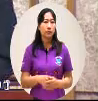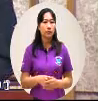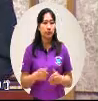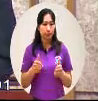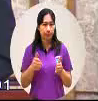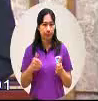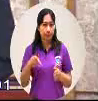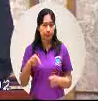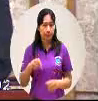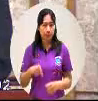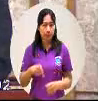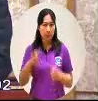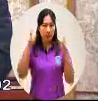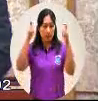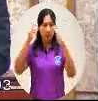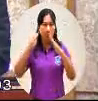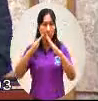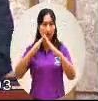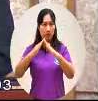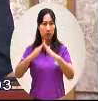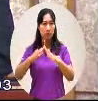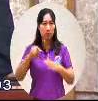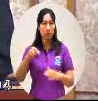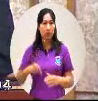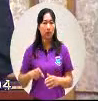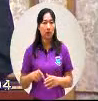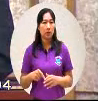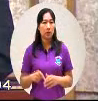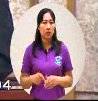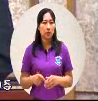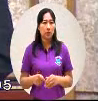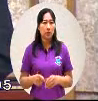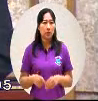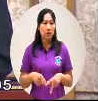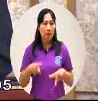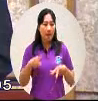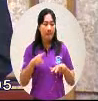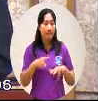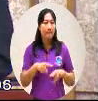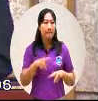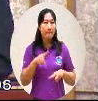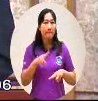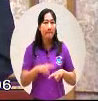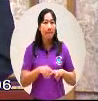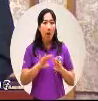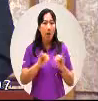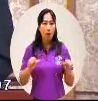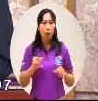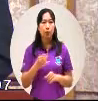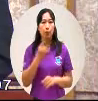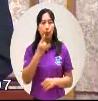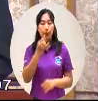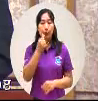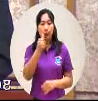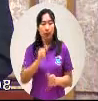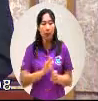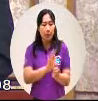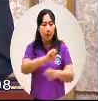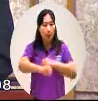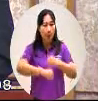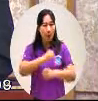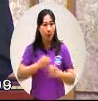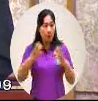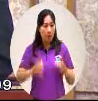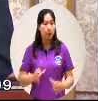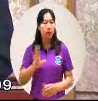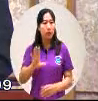我们高雄市呢，算本土语言的推动是最务实的，所以每一年的考评呢，其实我们